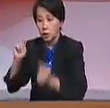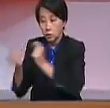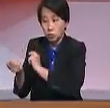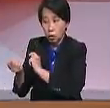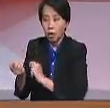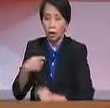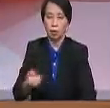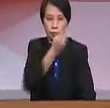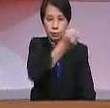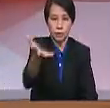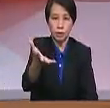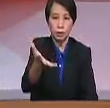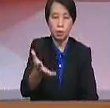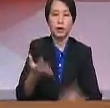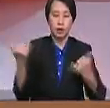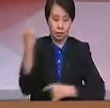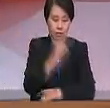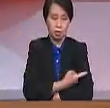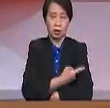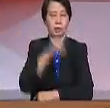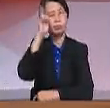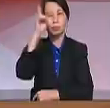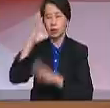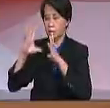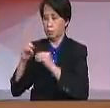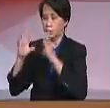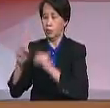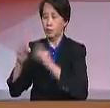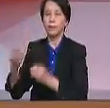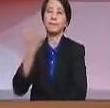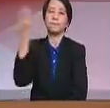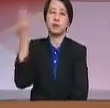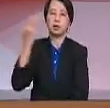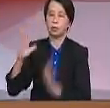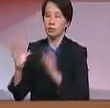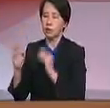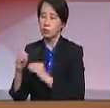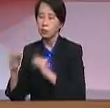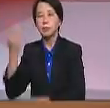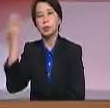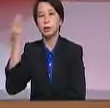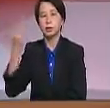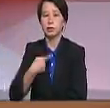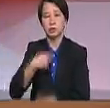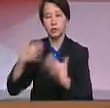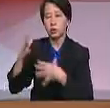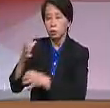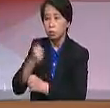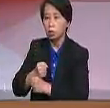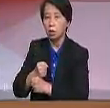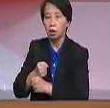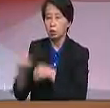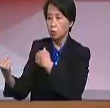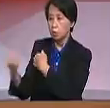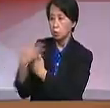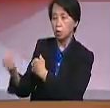telah pun mesyuarat seperti biasa, mesyuarat mingguan seperti biasa, kita telah mendapat